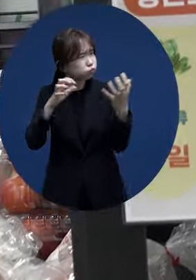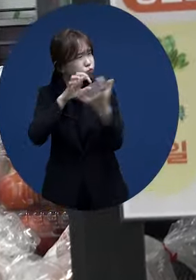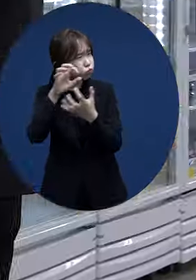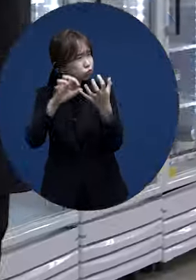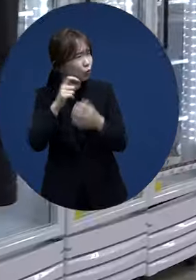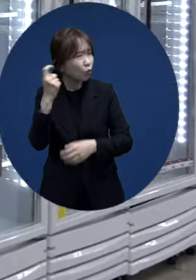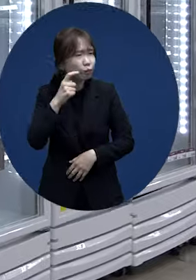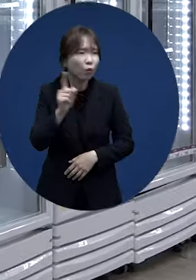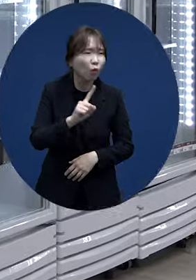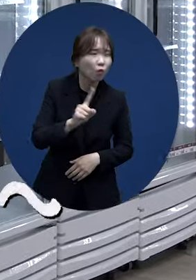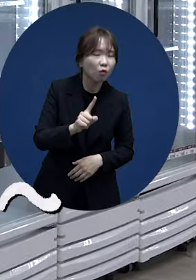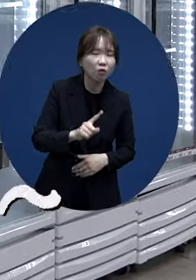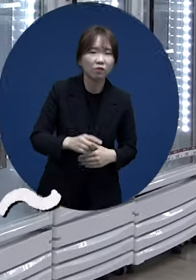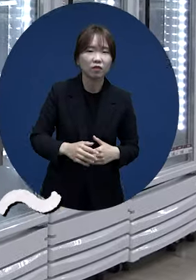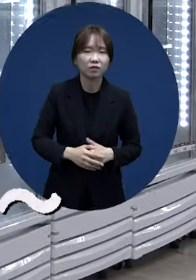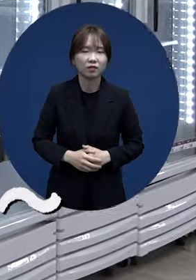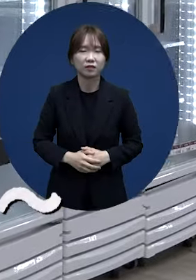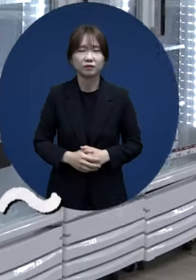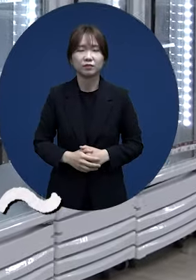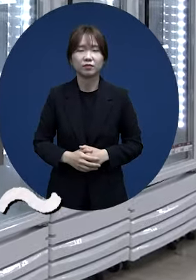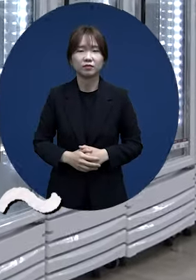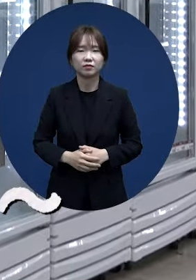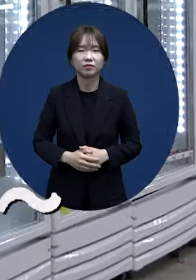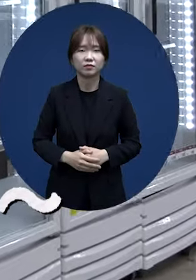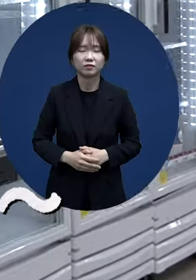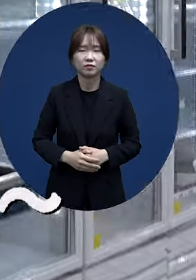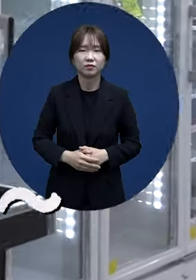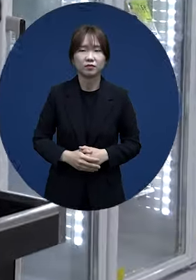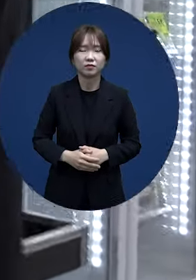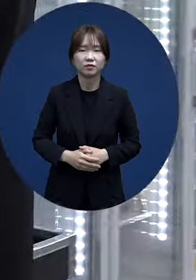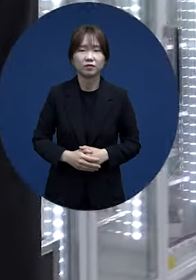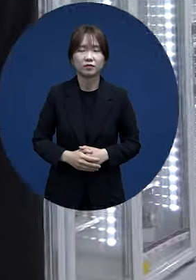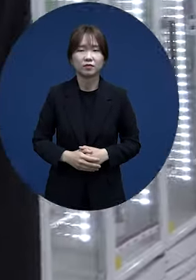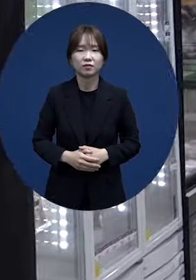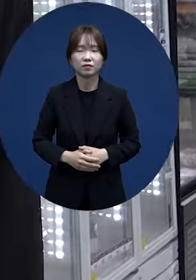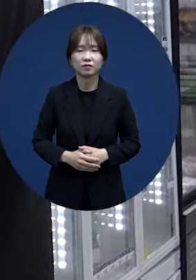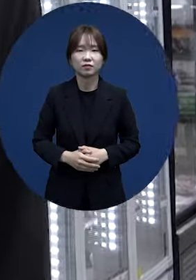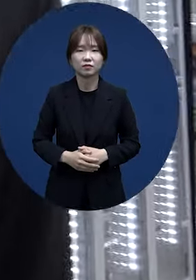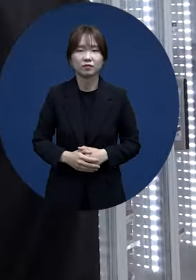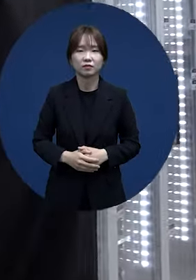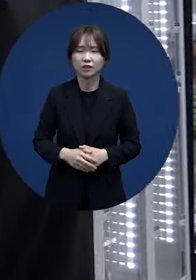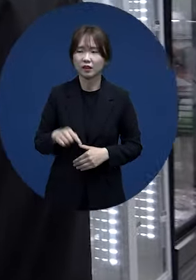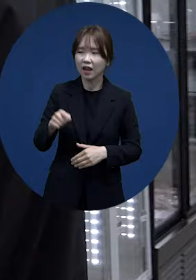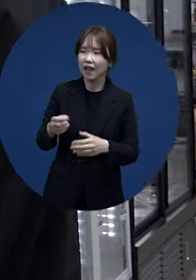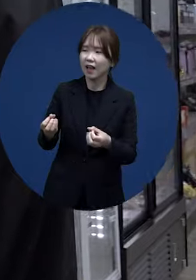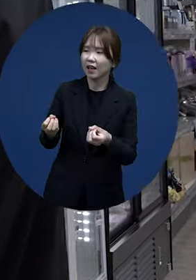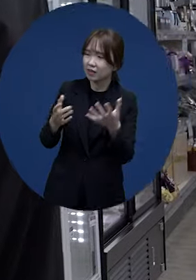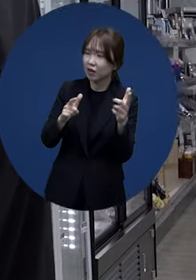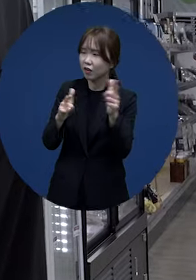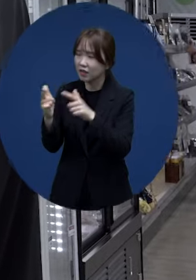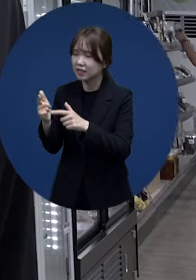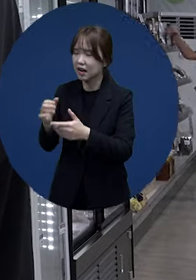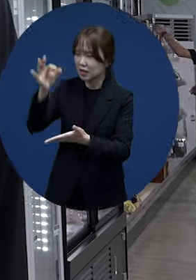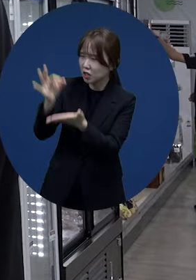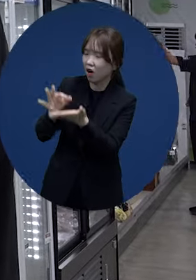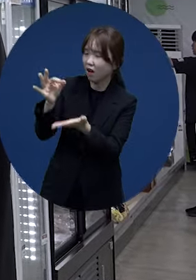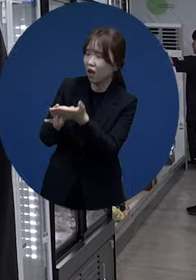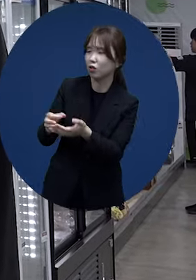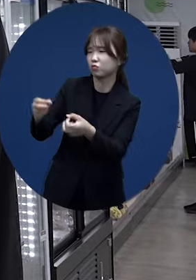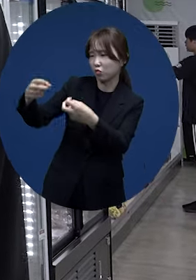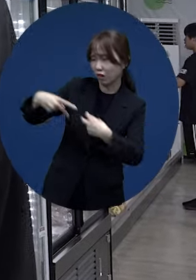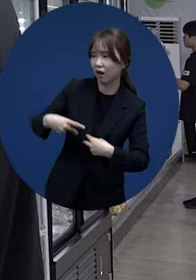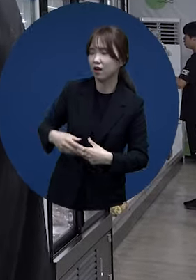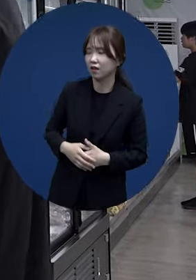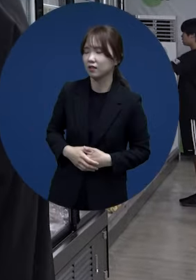이때 어디선가 시끄러운 소리가 들렸는데요. 그쵸? 15g 말이에요. 네, 그래, 이게 농가분이 저쪽에 막 행사한다고